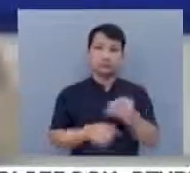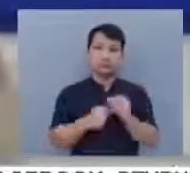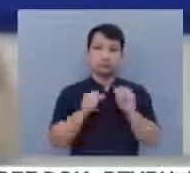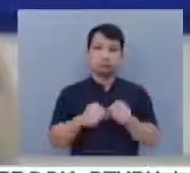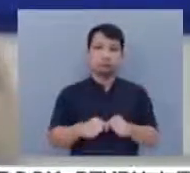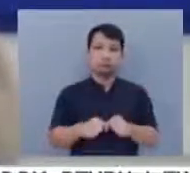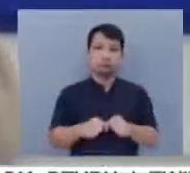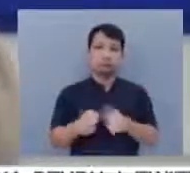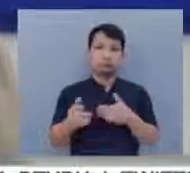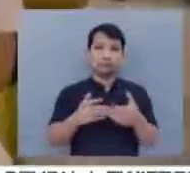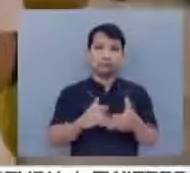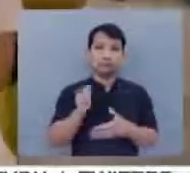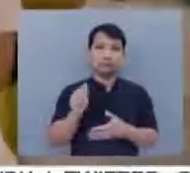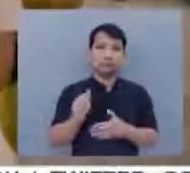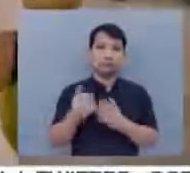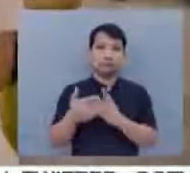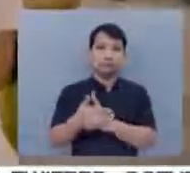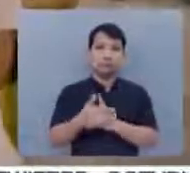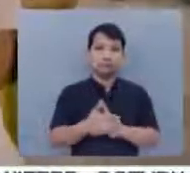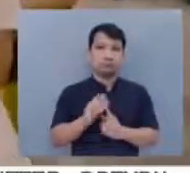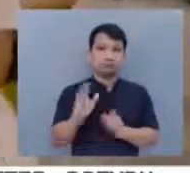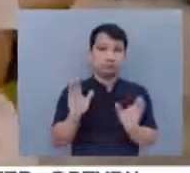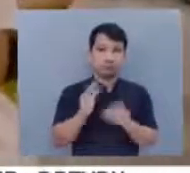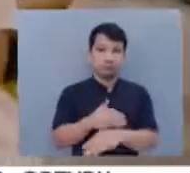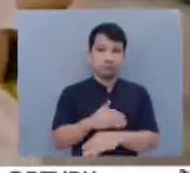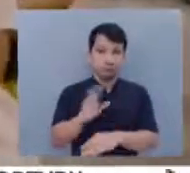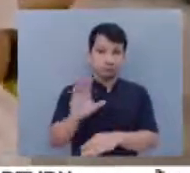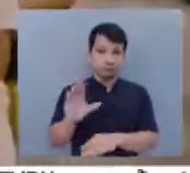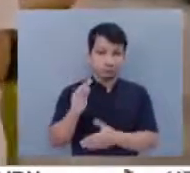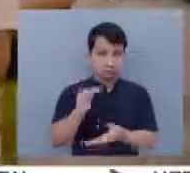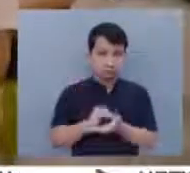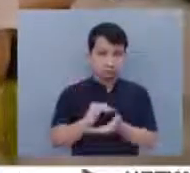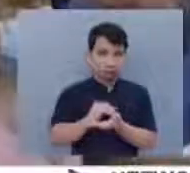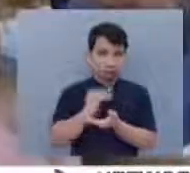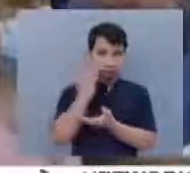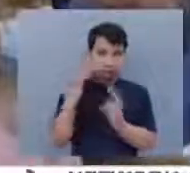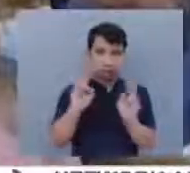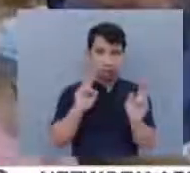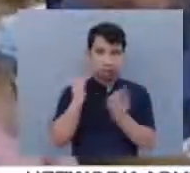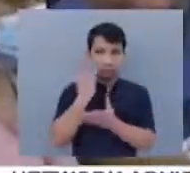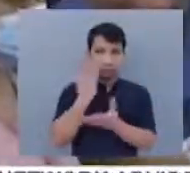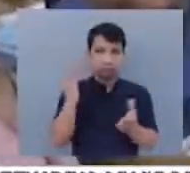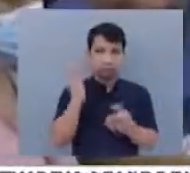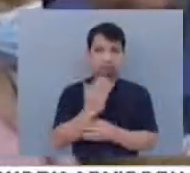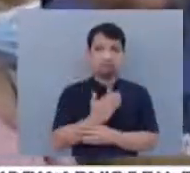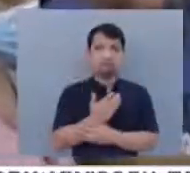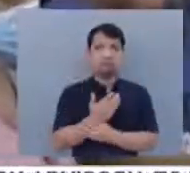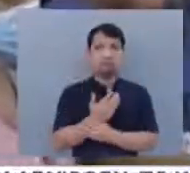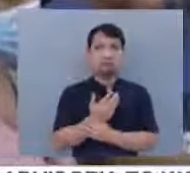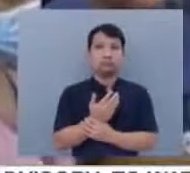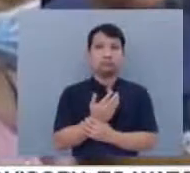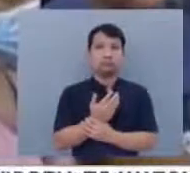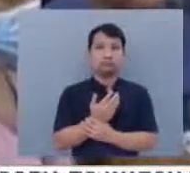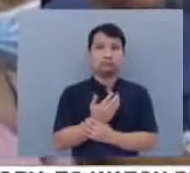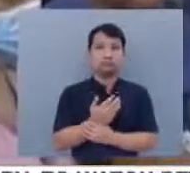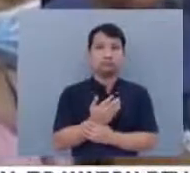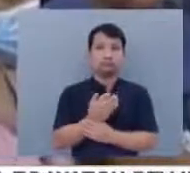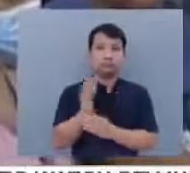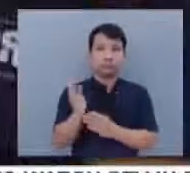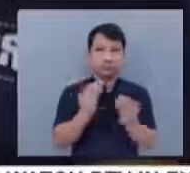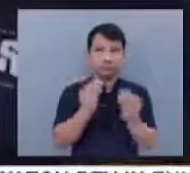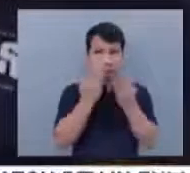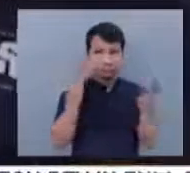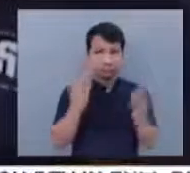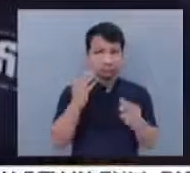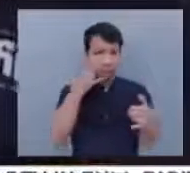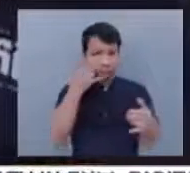rin po kami isolation room. Yung nurse namin, naka-ready na siya, meron na siyang protocol na gagawin. Halimbawa, tatawagan po